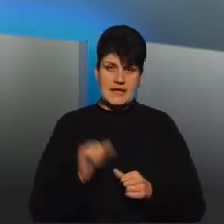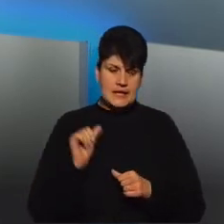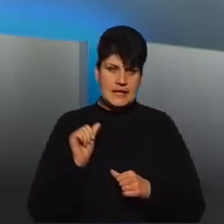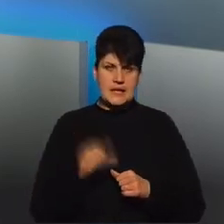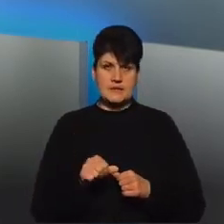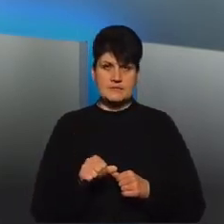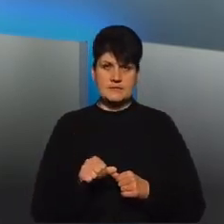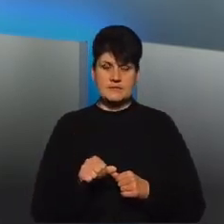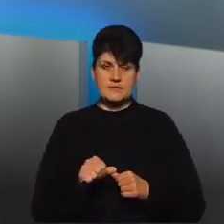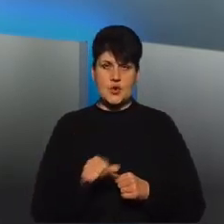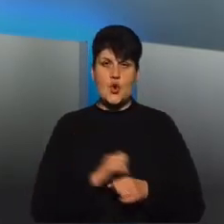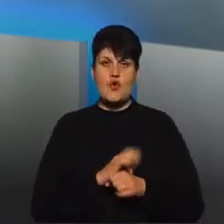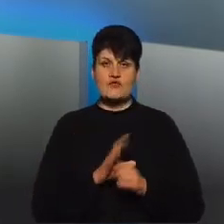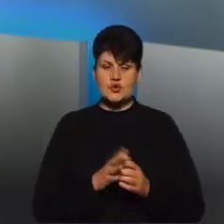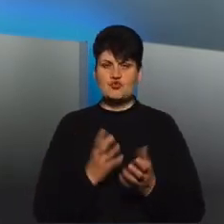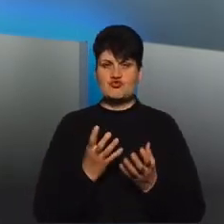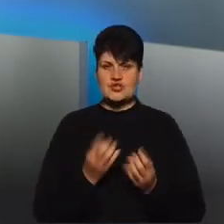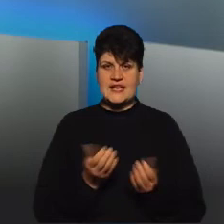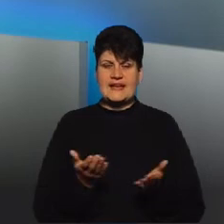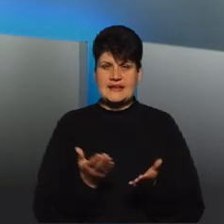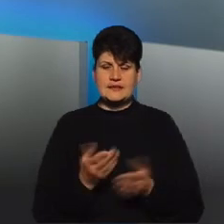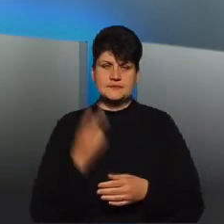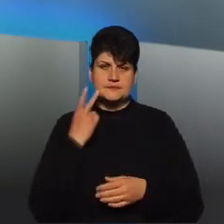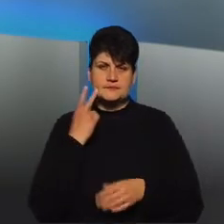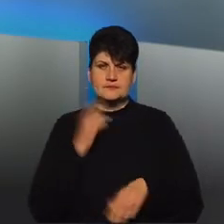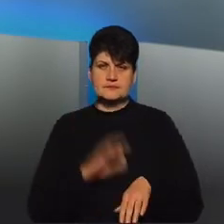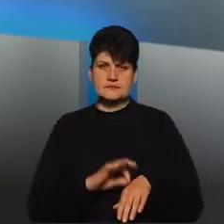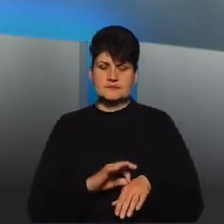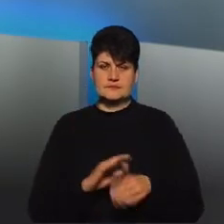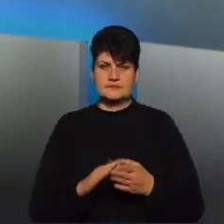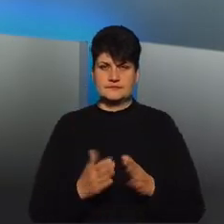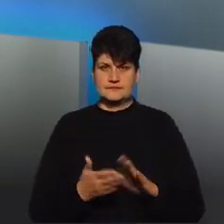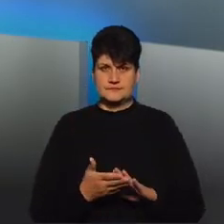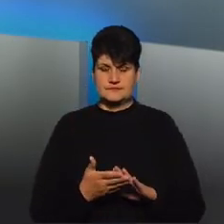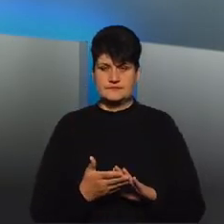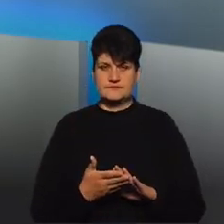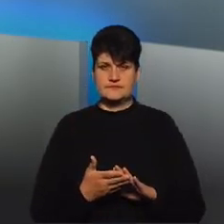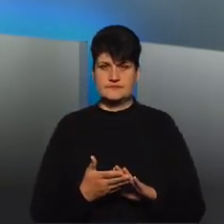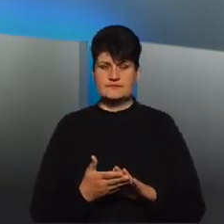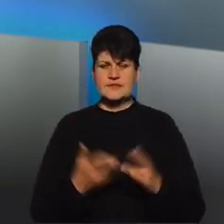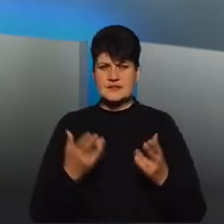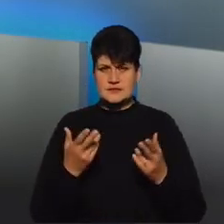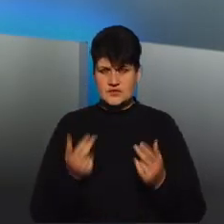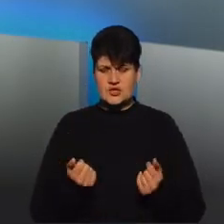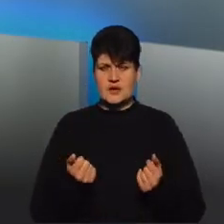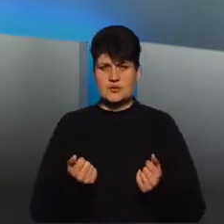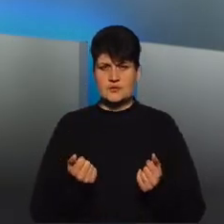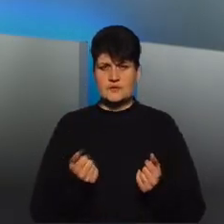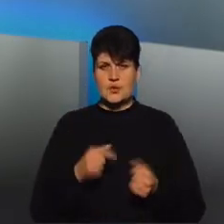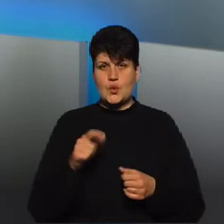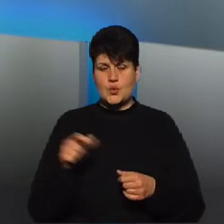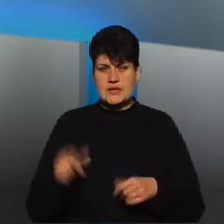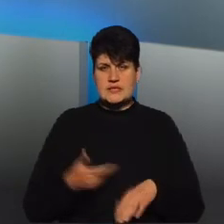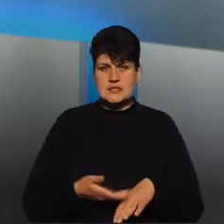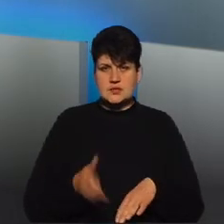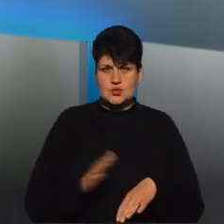власне ковіду, ще якісь хронічні стани. Ну, звичайно, що люди з тяжкою